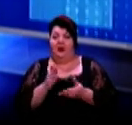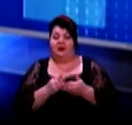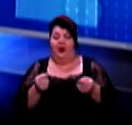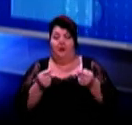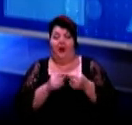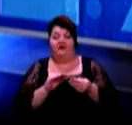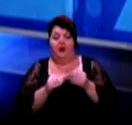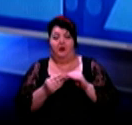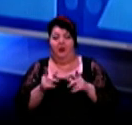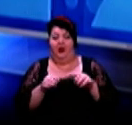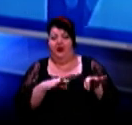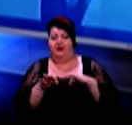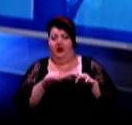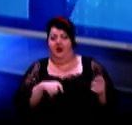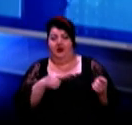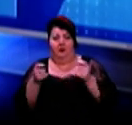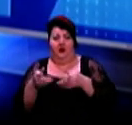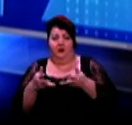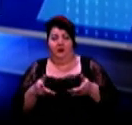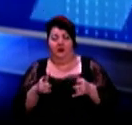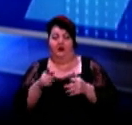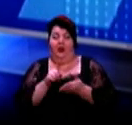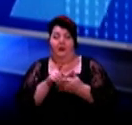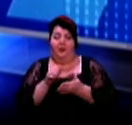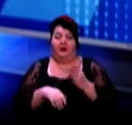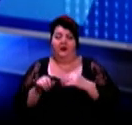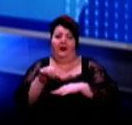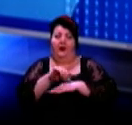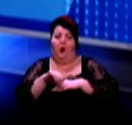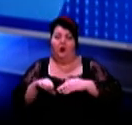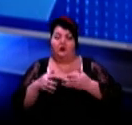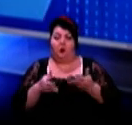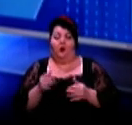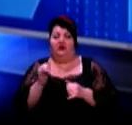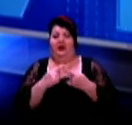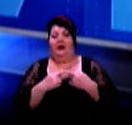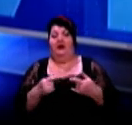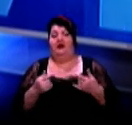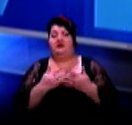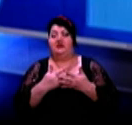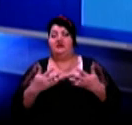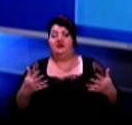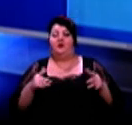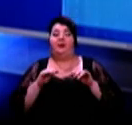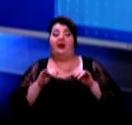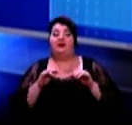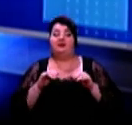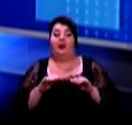з транспортуванням, з перевезенням. Це і митниця, і кордони, і різні, скажімо так, різні